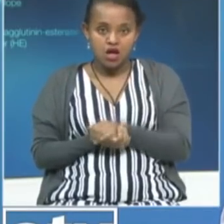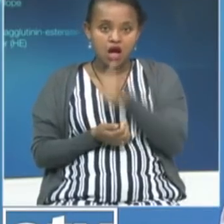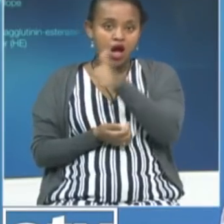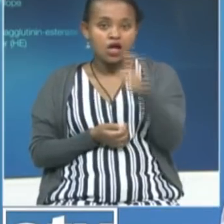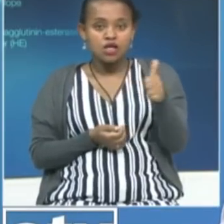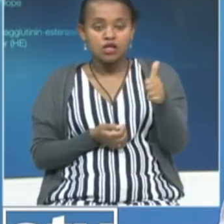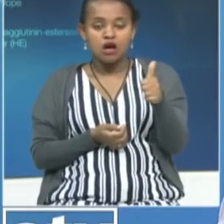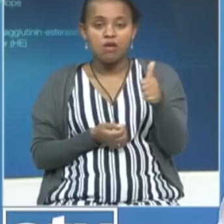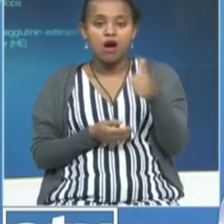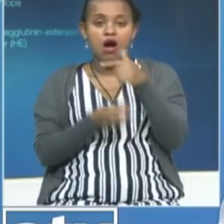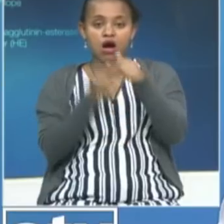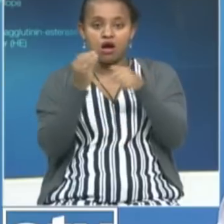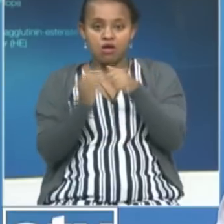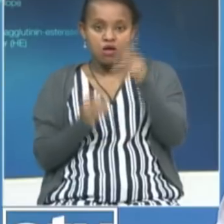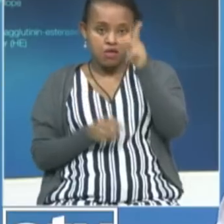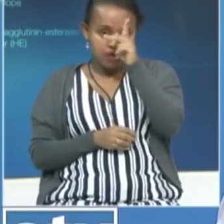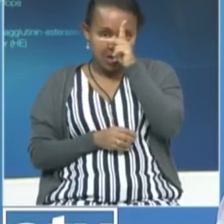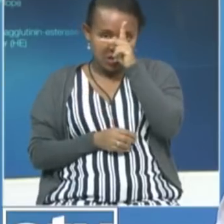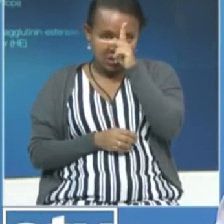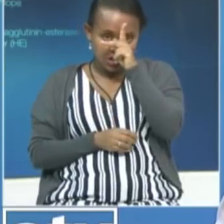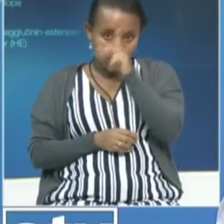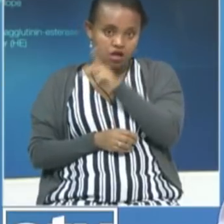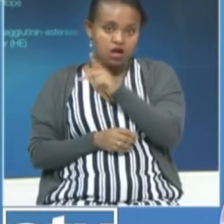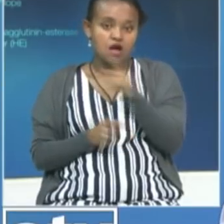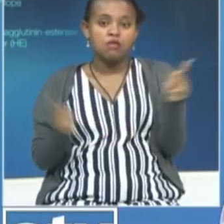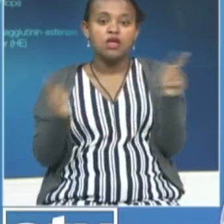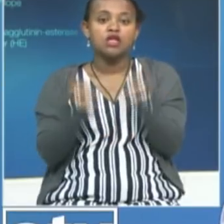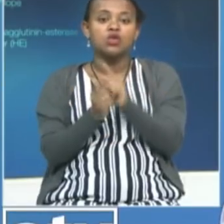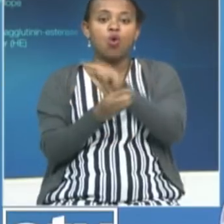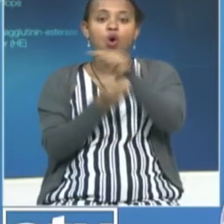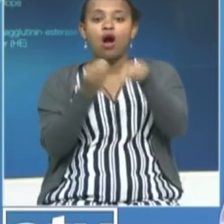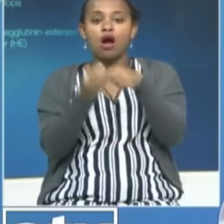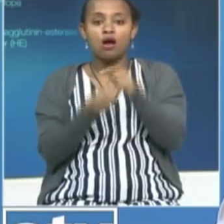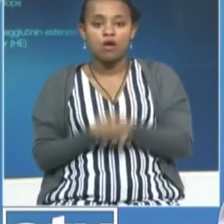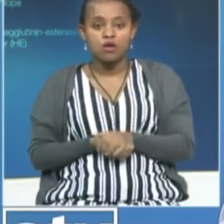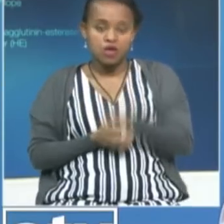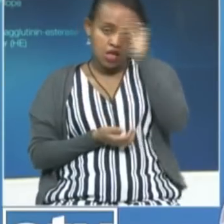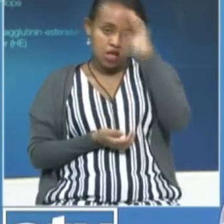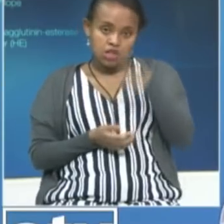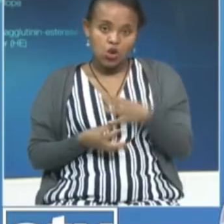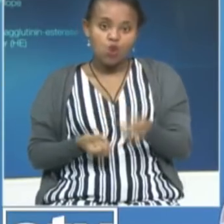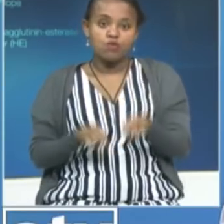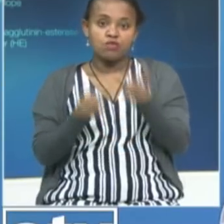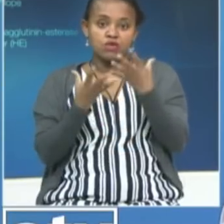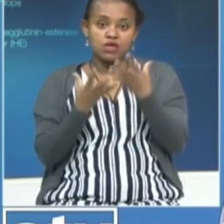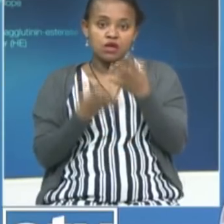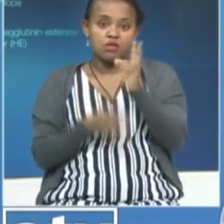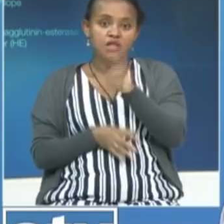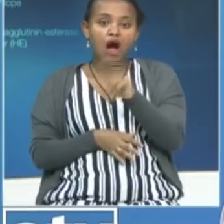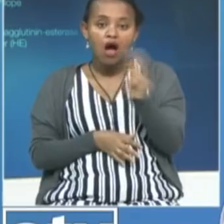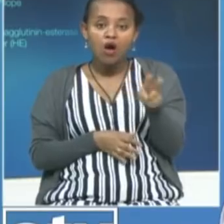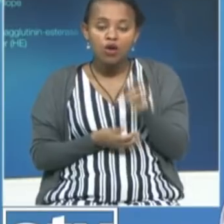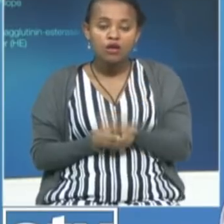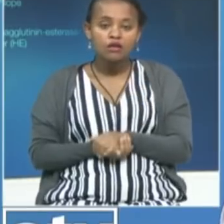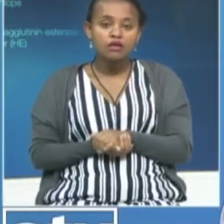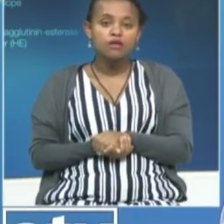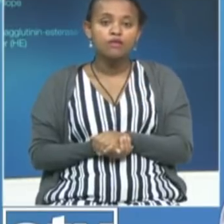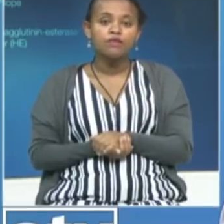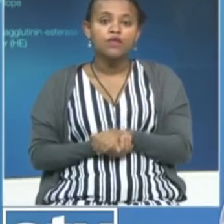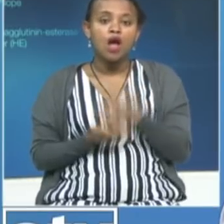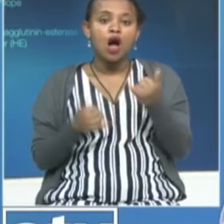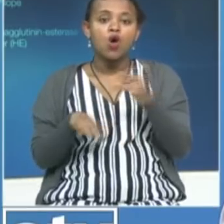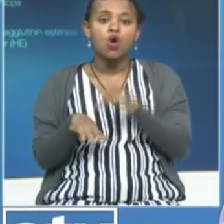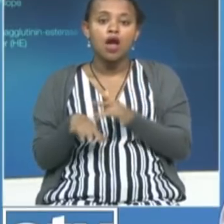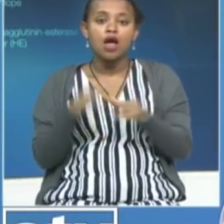አበባ አካባቢ ፒያሳ እንደዚህ ሜክሲኮ አካባቢ ሰው በሚበዛባቸው ወደ 22 እንደዚህ አሁን